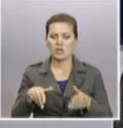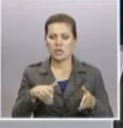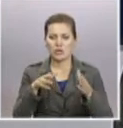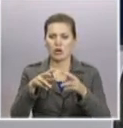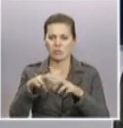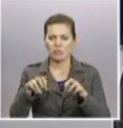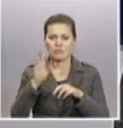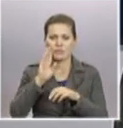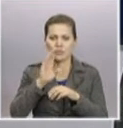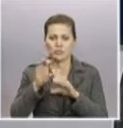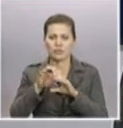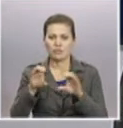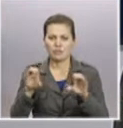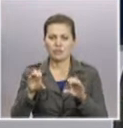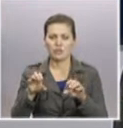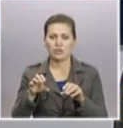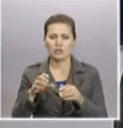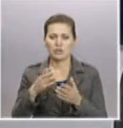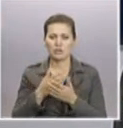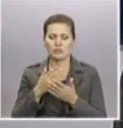раскапывали водопроводные какие-то